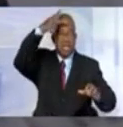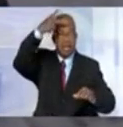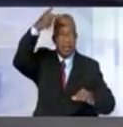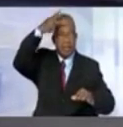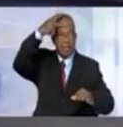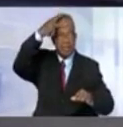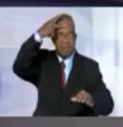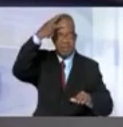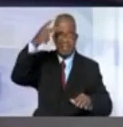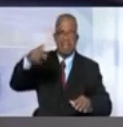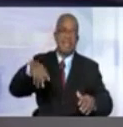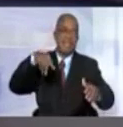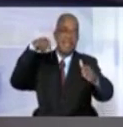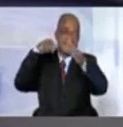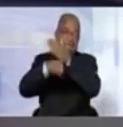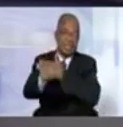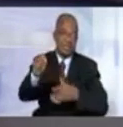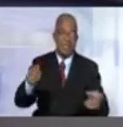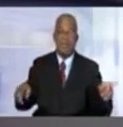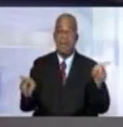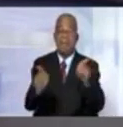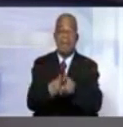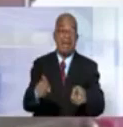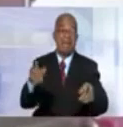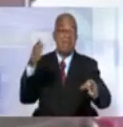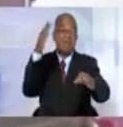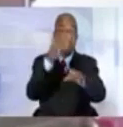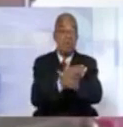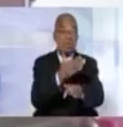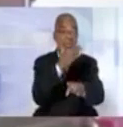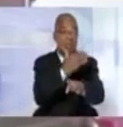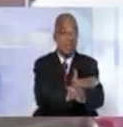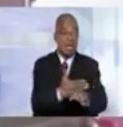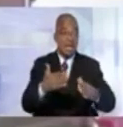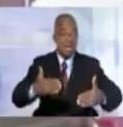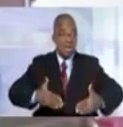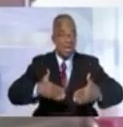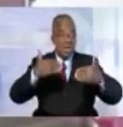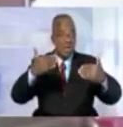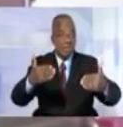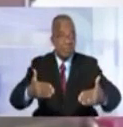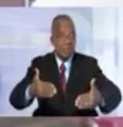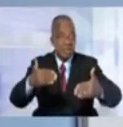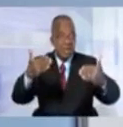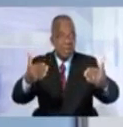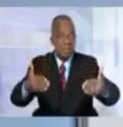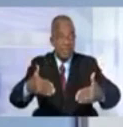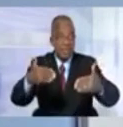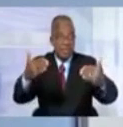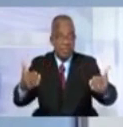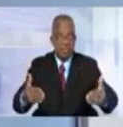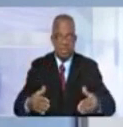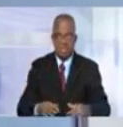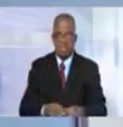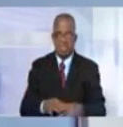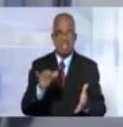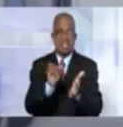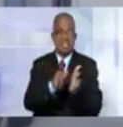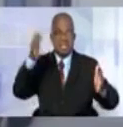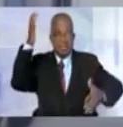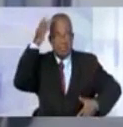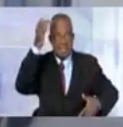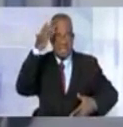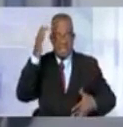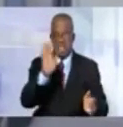tue et malgré les progrès dans la lutte contre cette pandémie les enfants continuent de payer l'autre but en côte d'ivoire